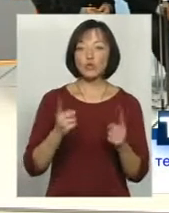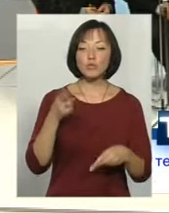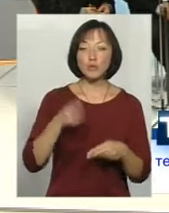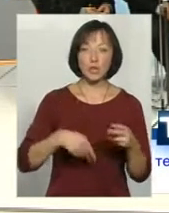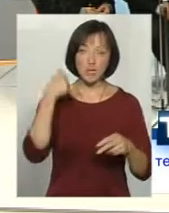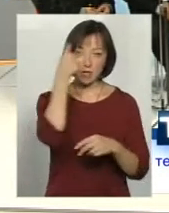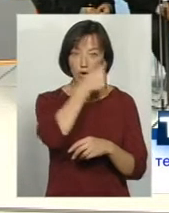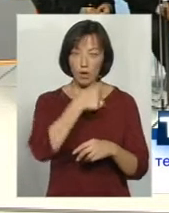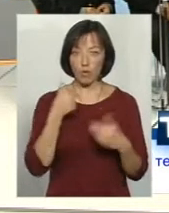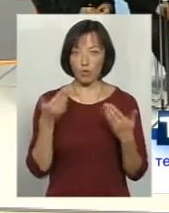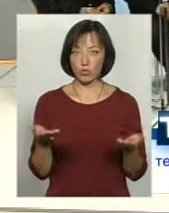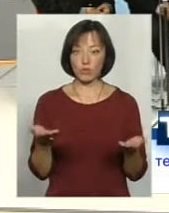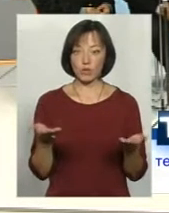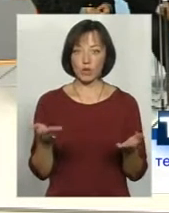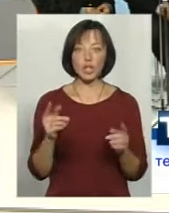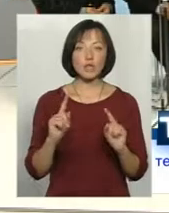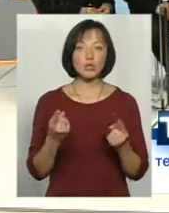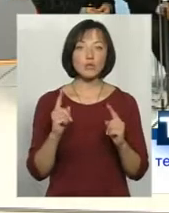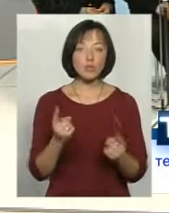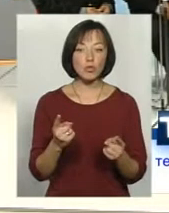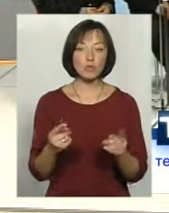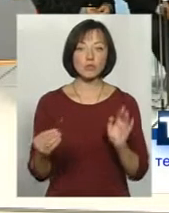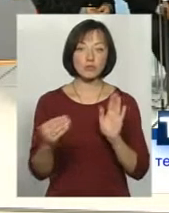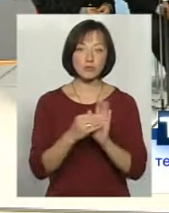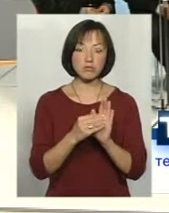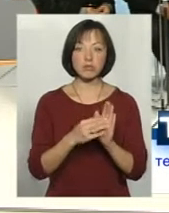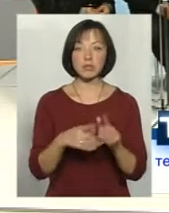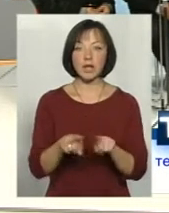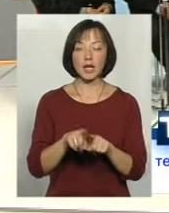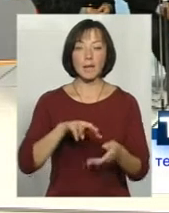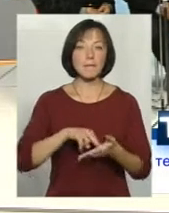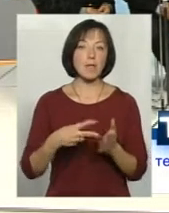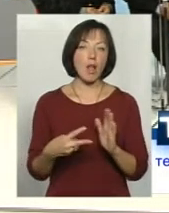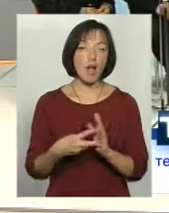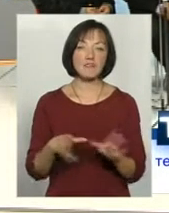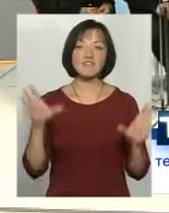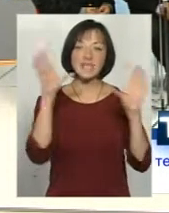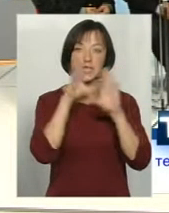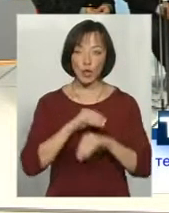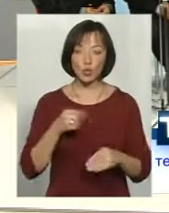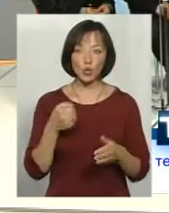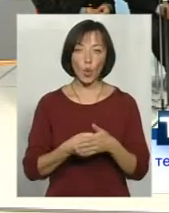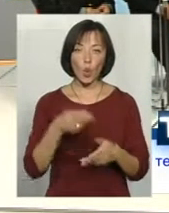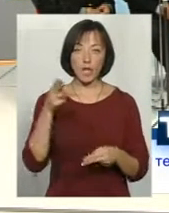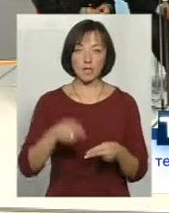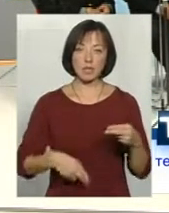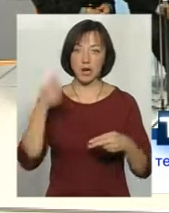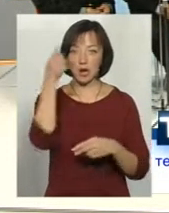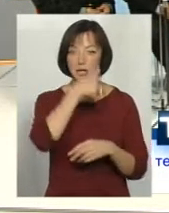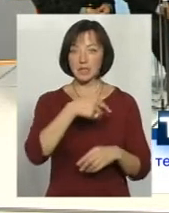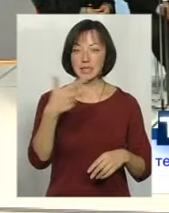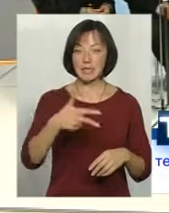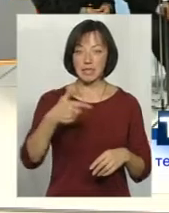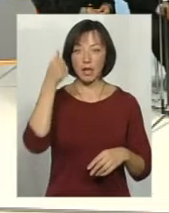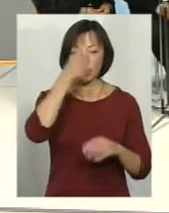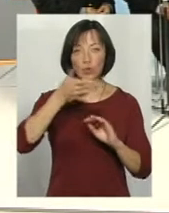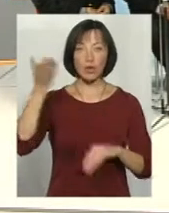року? Ну, от, чому поставили от такі амбітні плани встигнути з 30-х